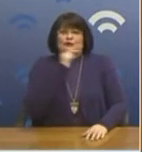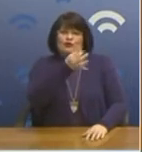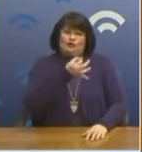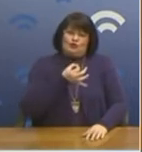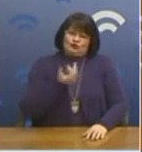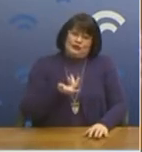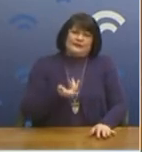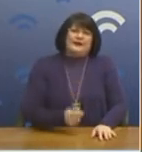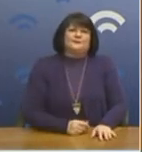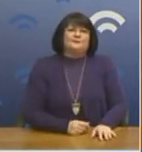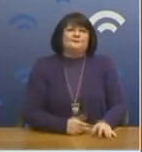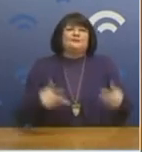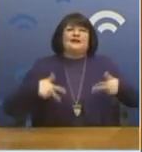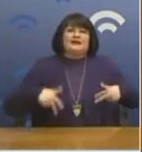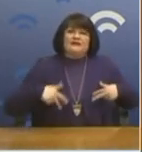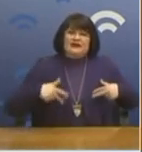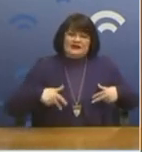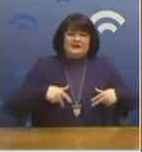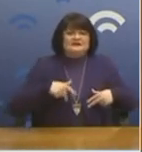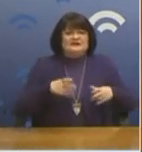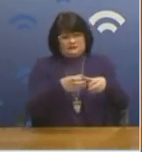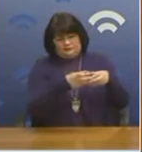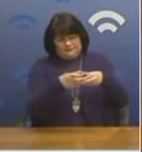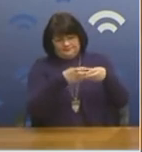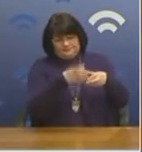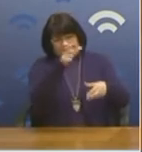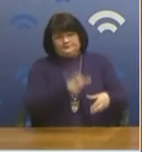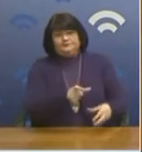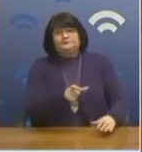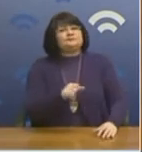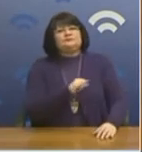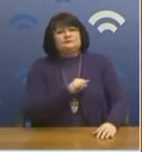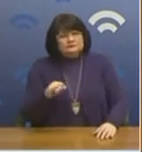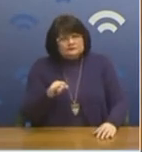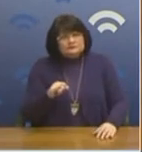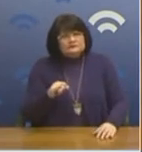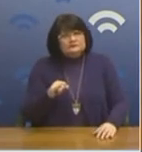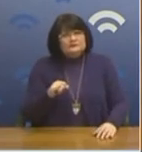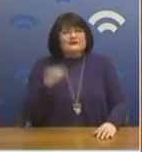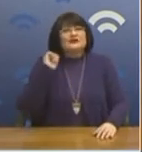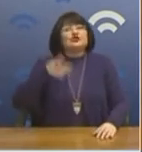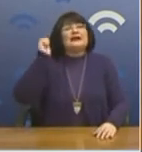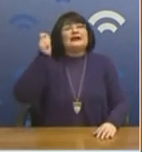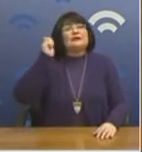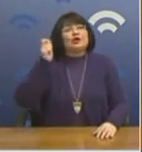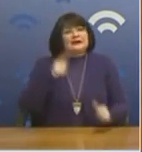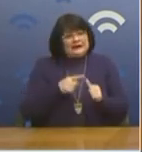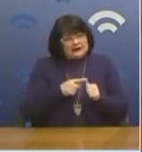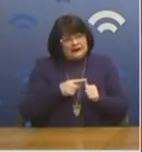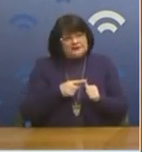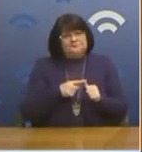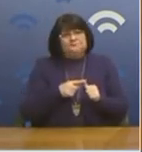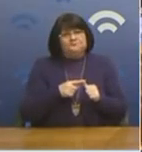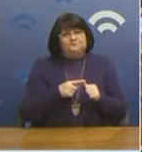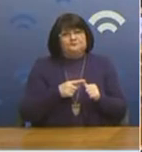ότι η κυβέρνησή του ο ίδιος ποτέ δεν θα χρησιμοποιούσε την εξωτερική πολιτική για